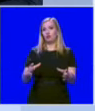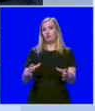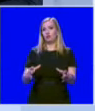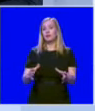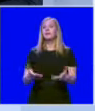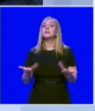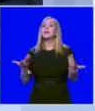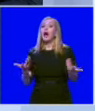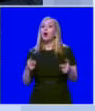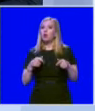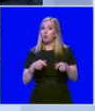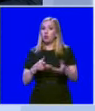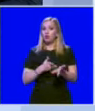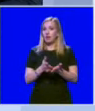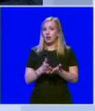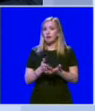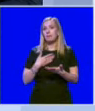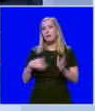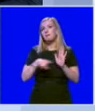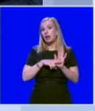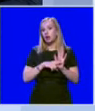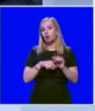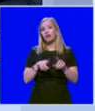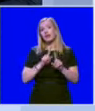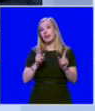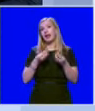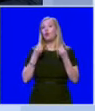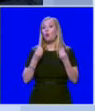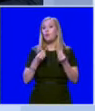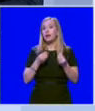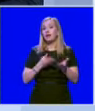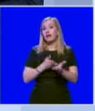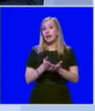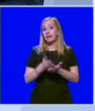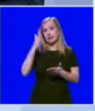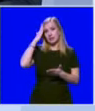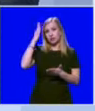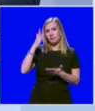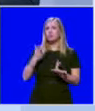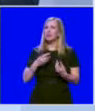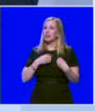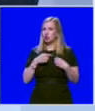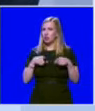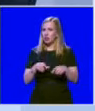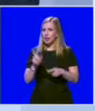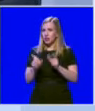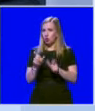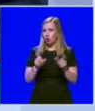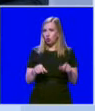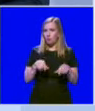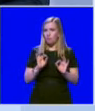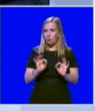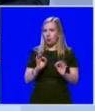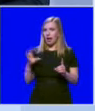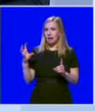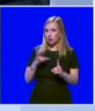този вариант, с всички негови минуси, и пак казвам, това не е най-добрият вариант за страната. Това е най-малко лошия. Ма ще разчитате точно на тези хора, които в момента